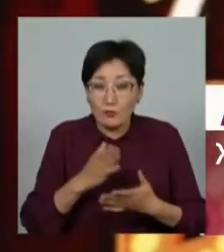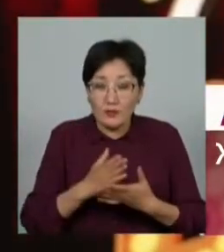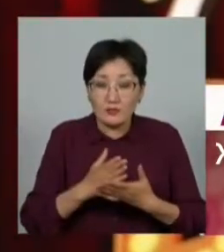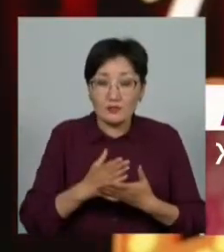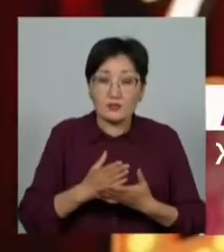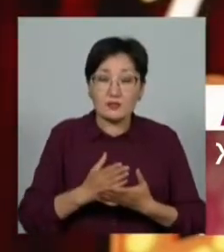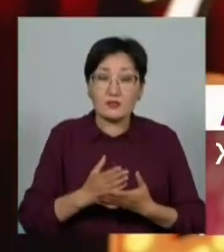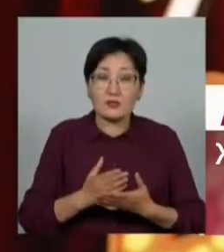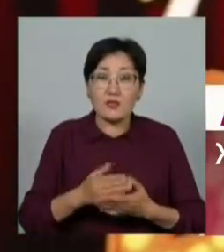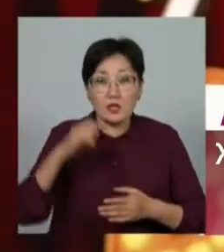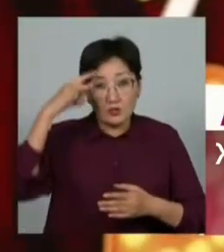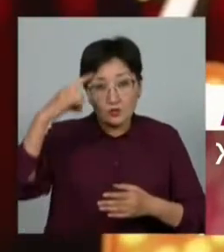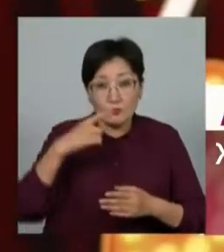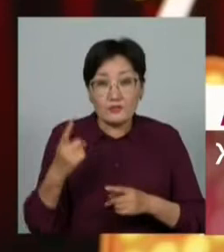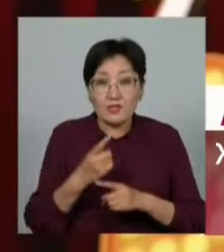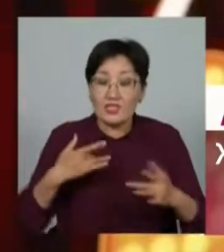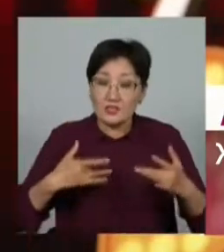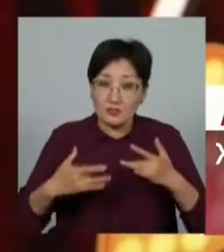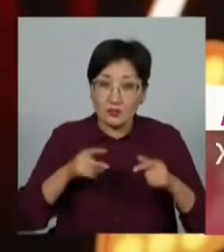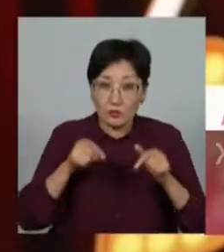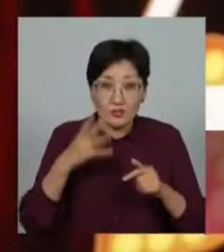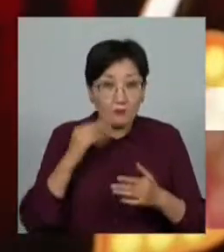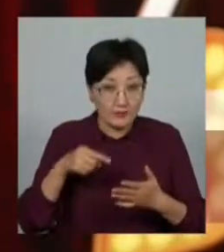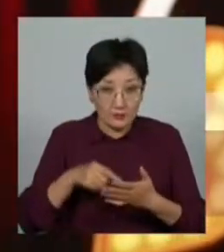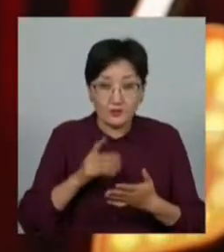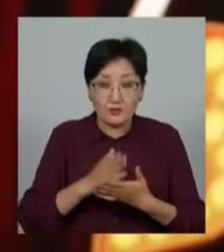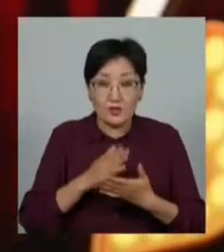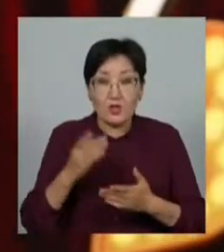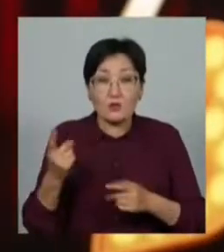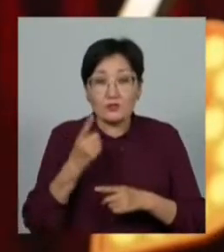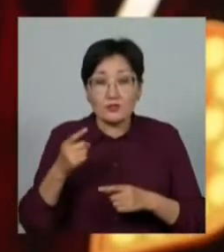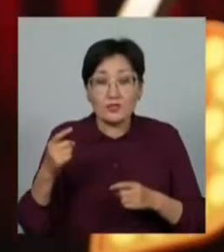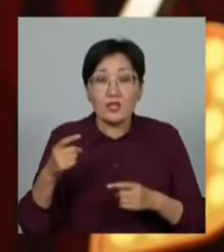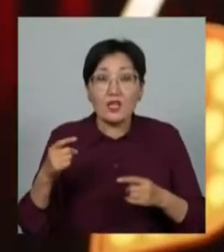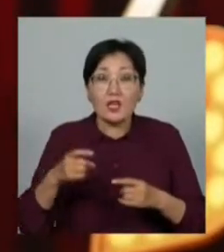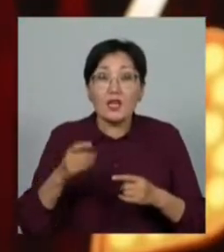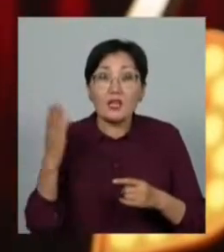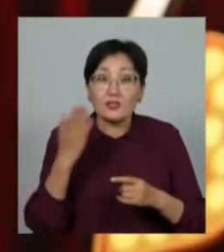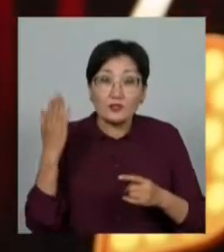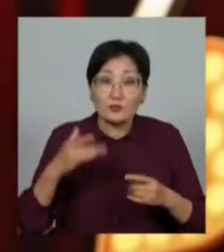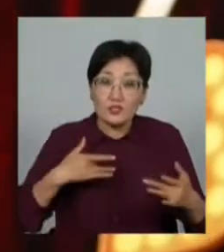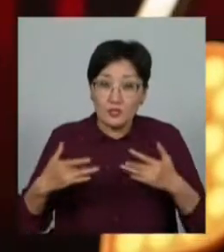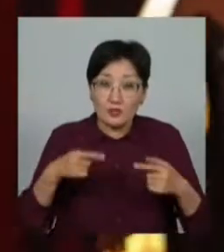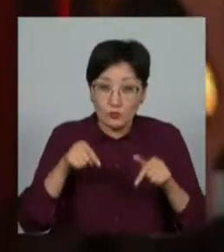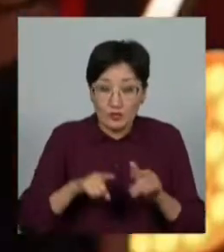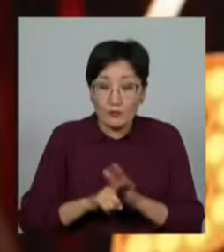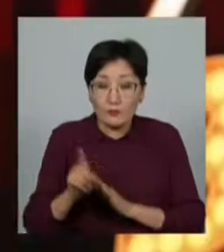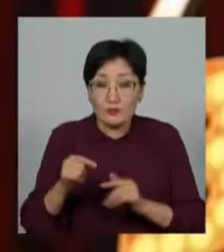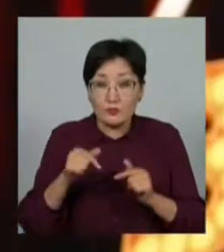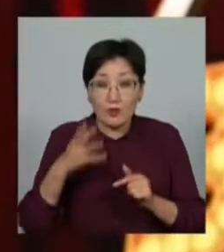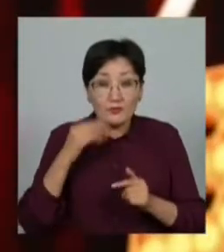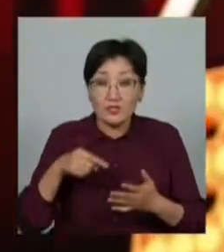жаңаға Қазақстандағы алғашқы театрларда осы шақтан, алғашқы кинотеатрларда осы шақтан басталған. Сондықтан бұл